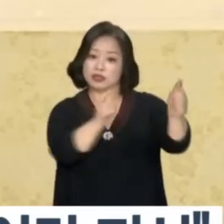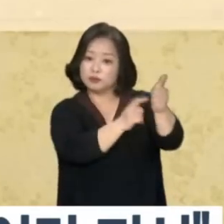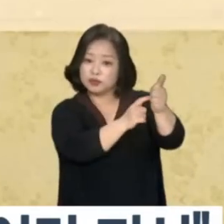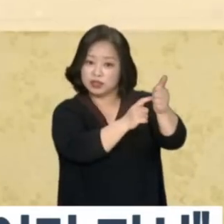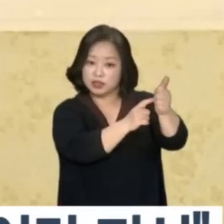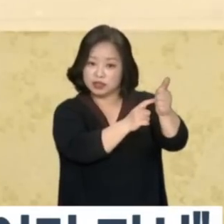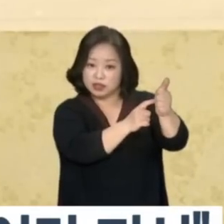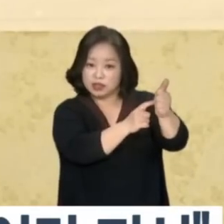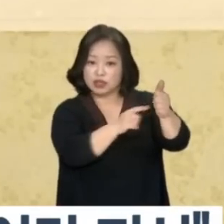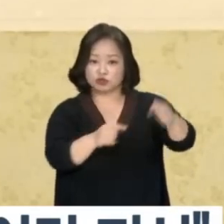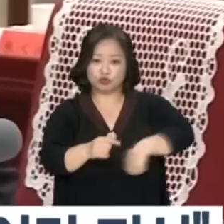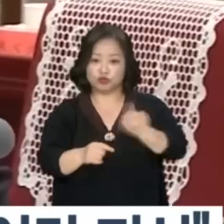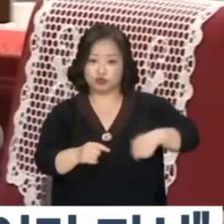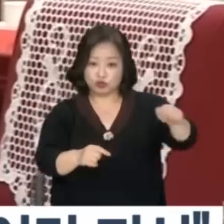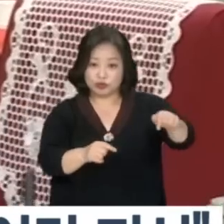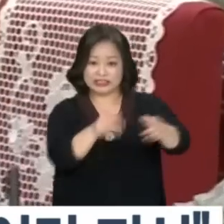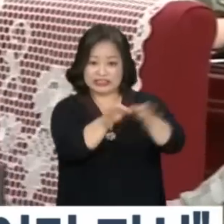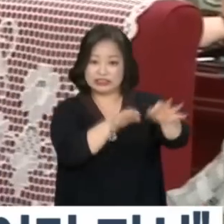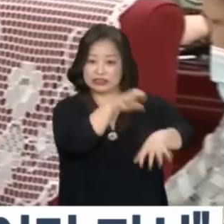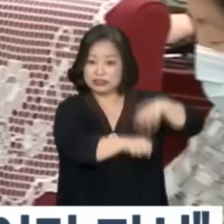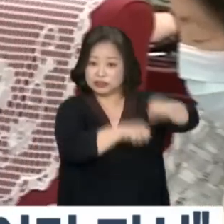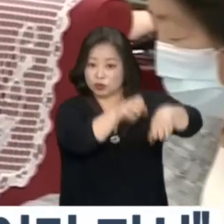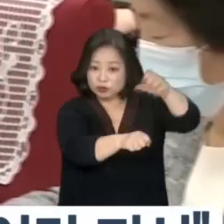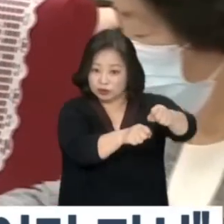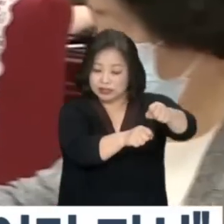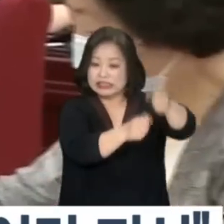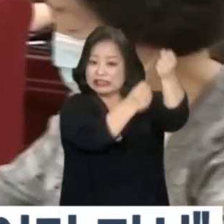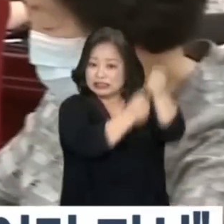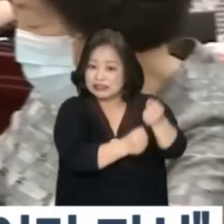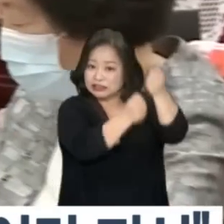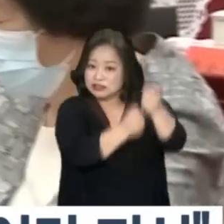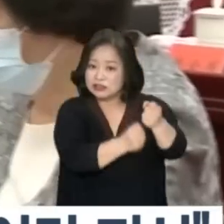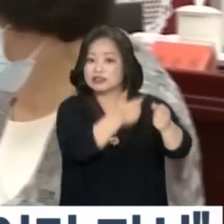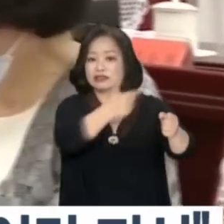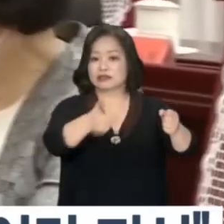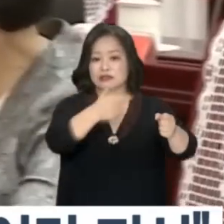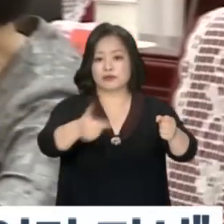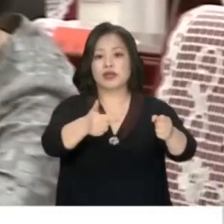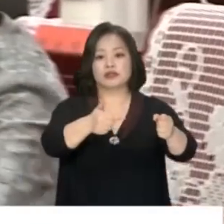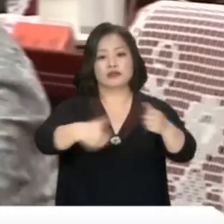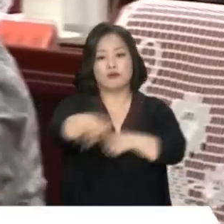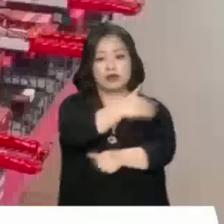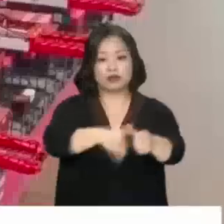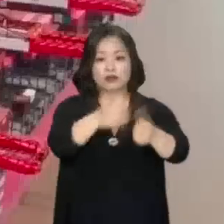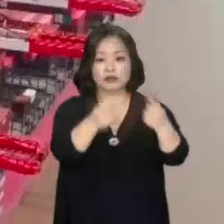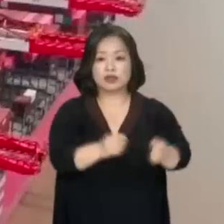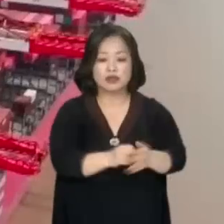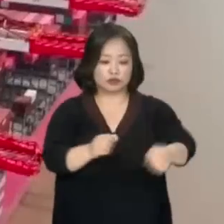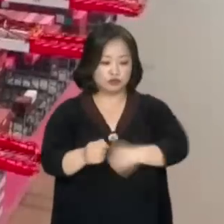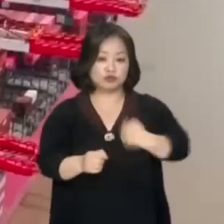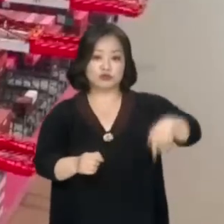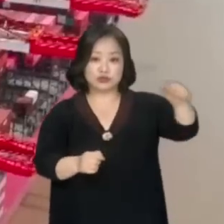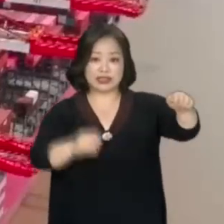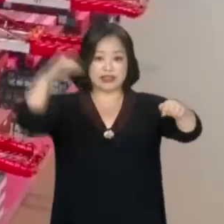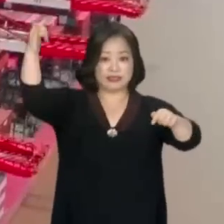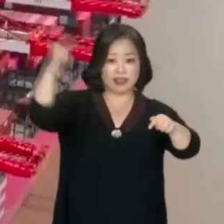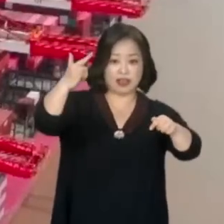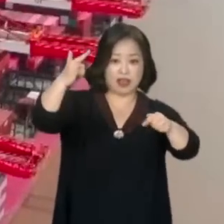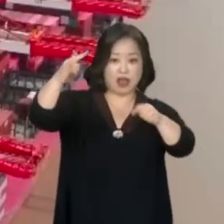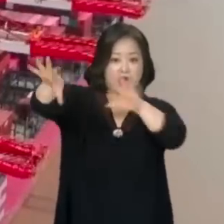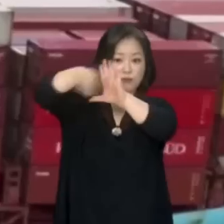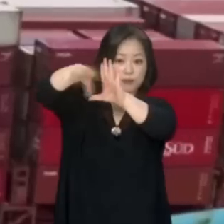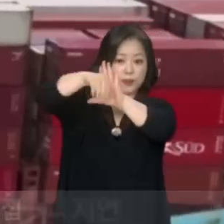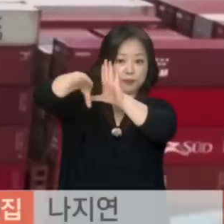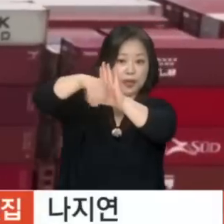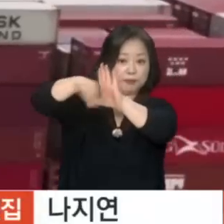중국 공급망에 대한 국제사회의 의존도를 높이도록 지시했다는 겁니다. 이와 함께 중국이 태양광 패널의